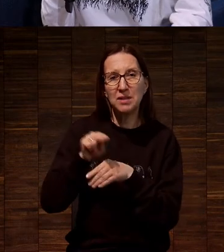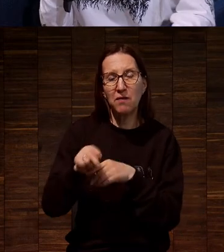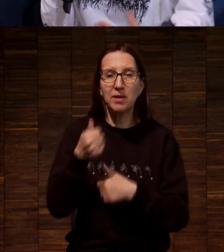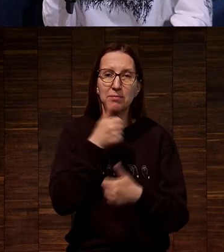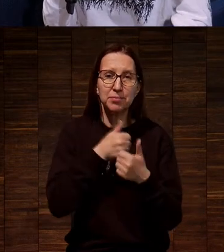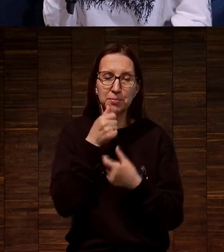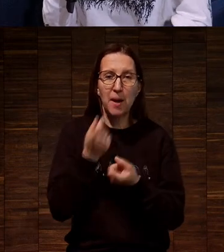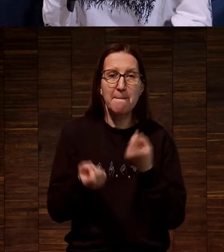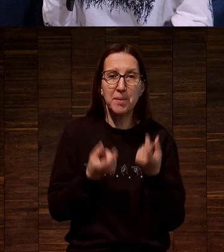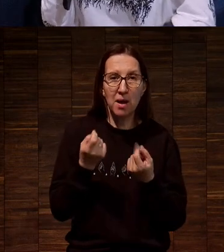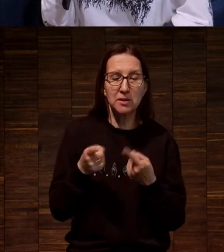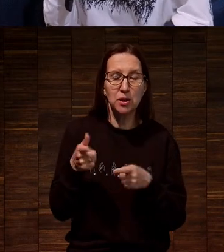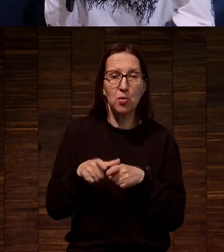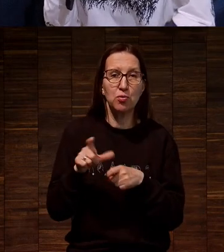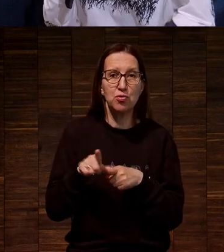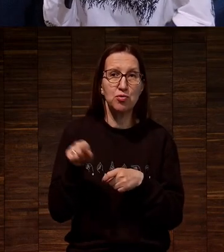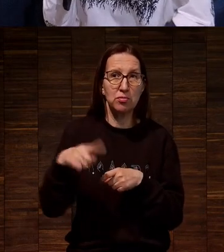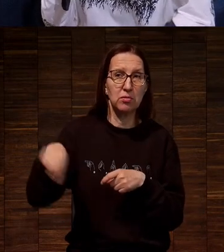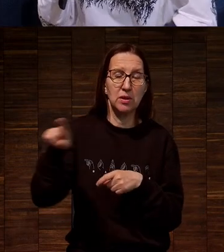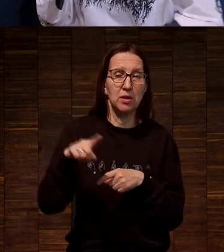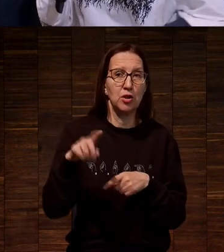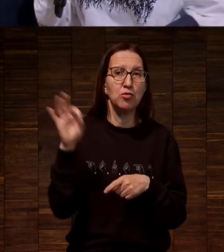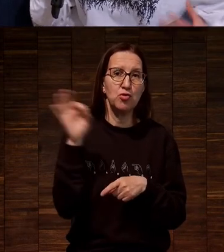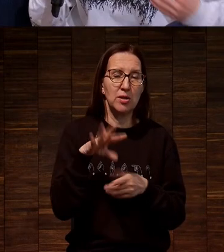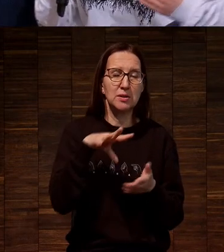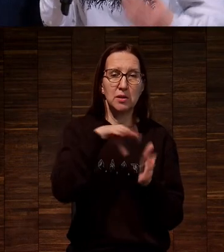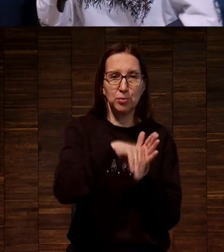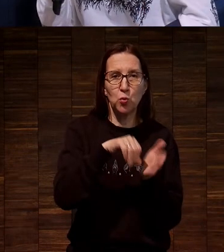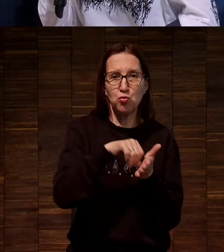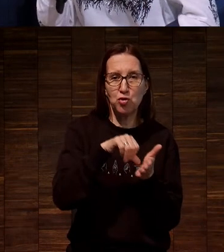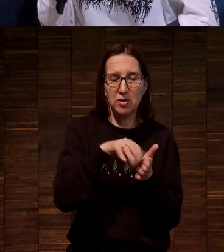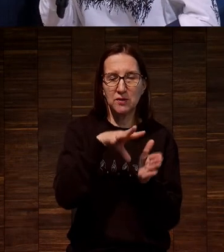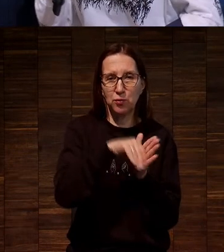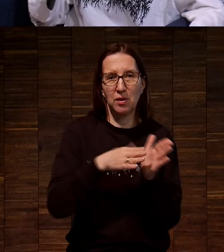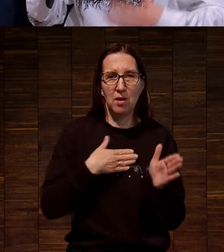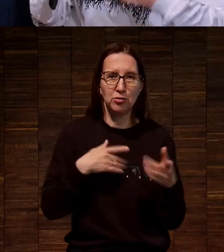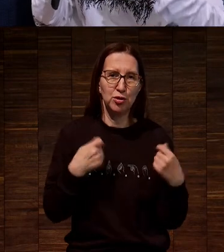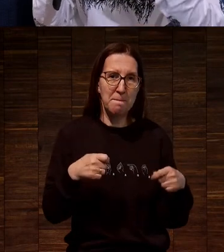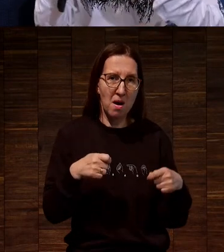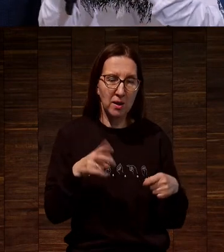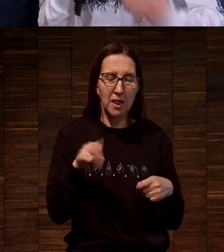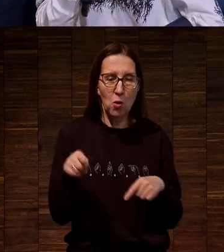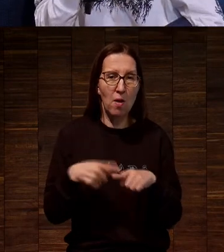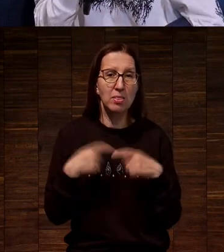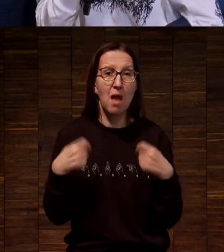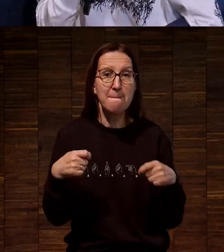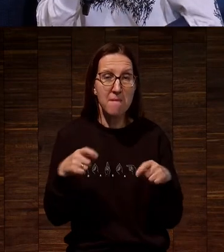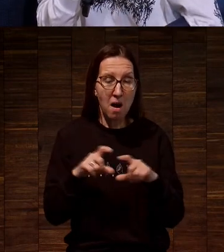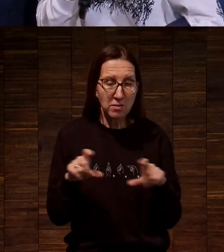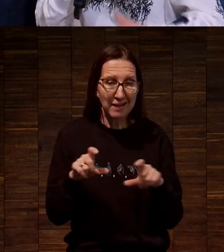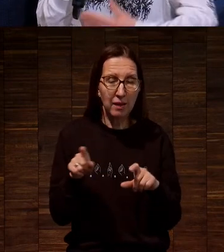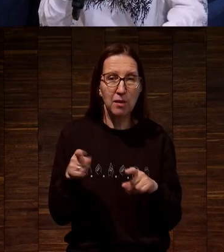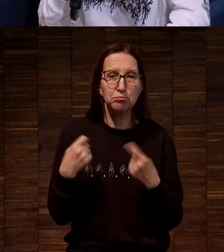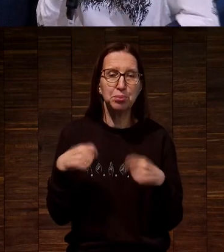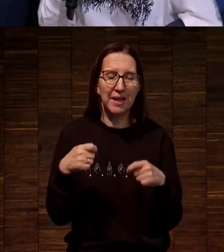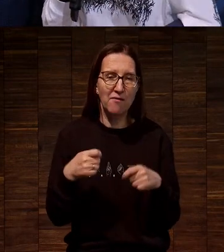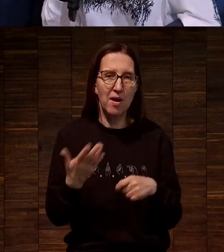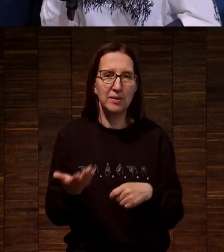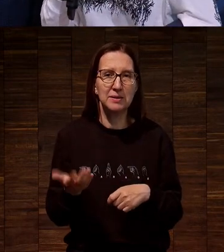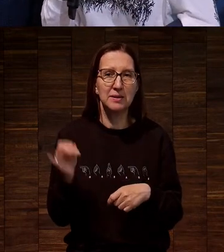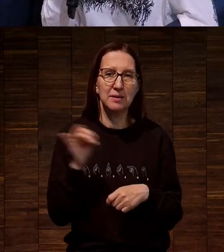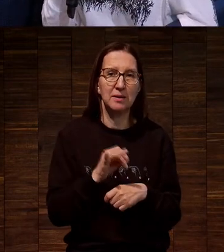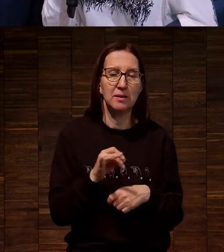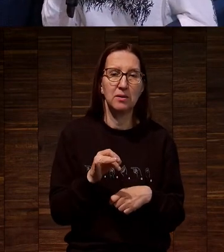практик. Они у нас участвовали только в первый раз с маркетом, вот, но на маркете, я так понимаю, продавали в том числе работы